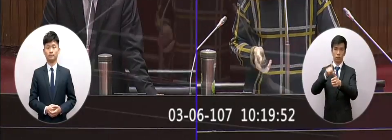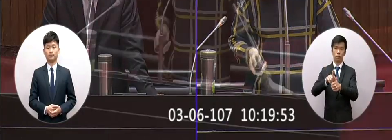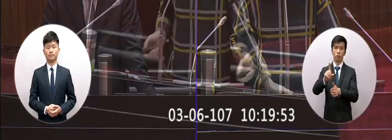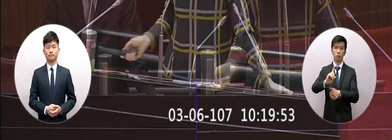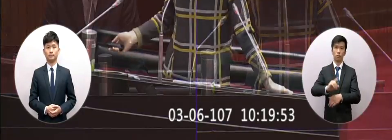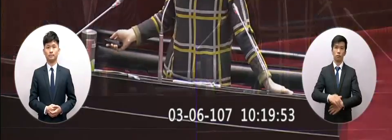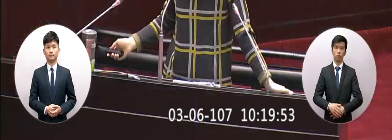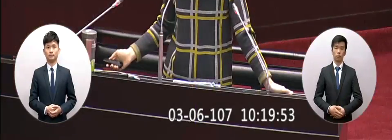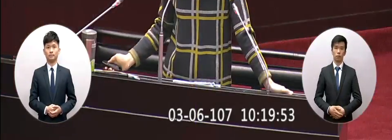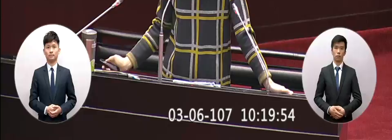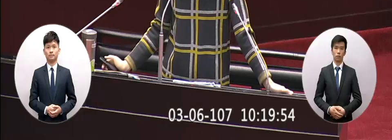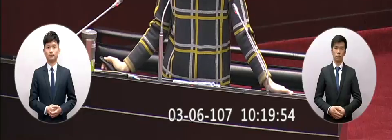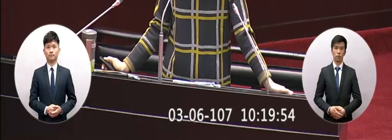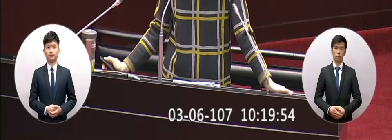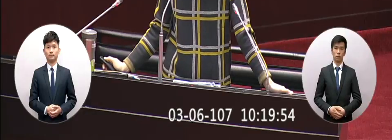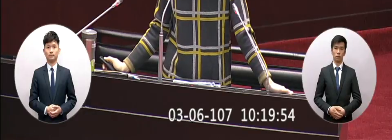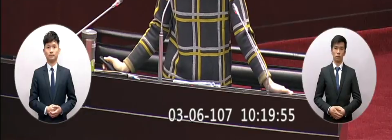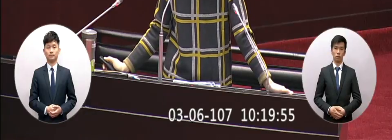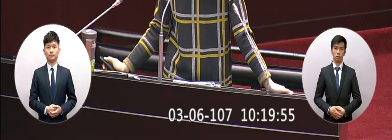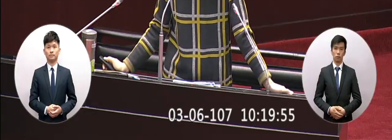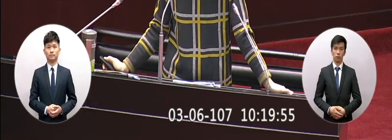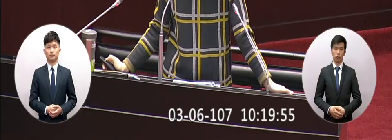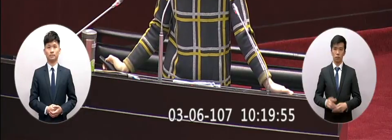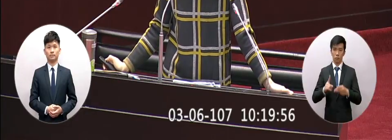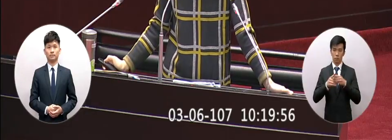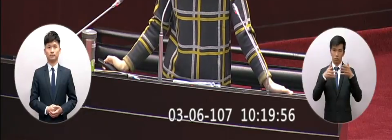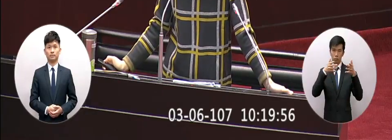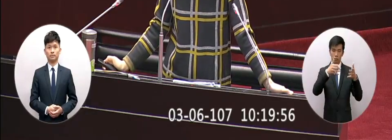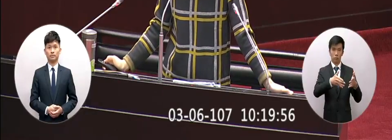是放在要为年轻人打造一个更好的国家。